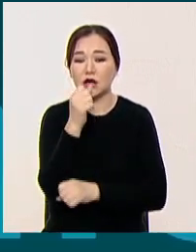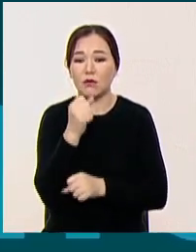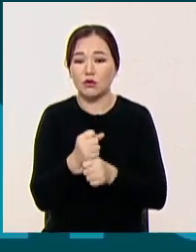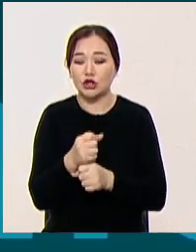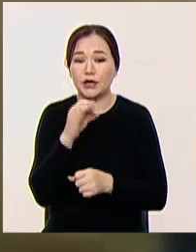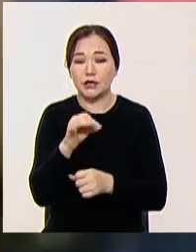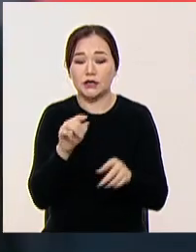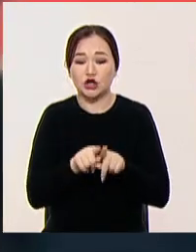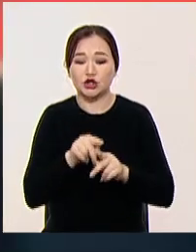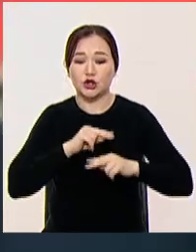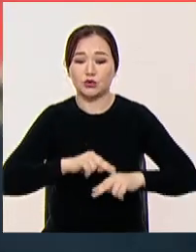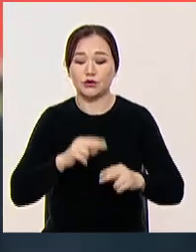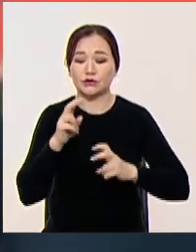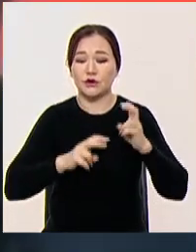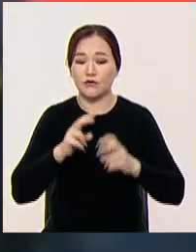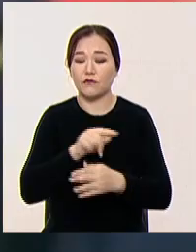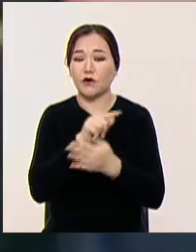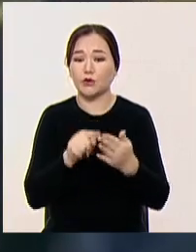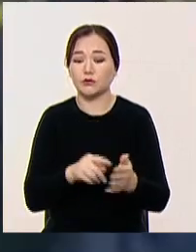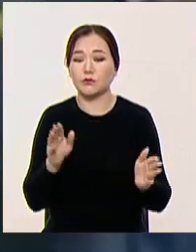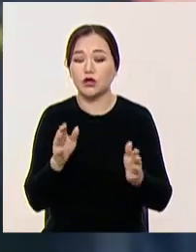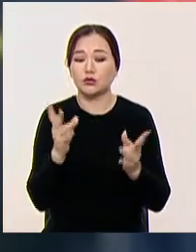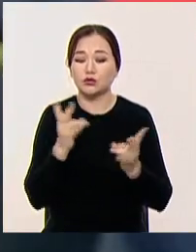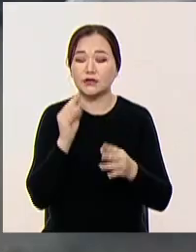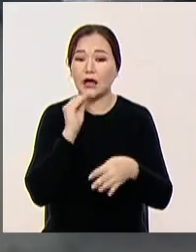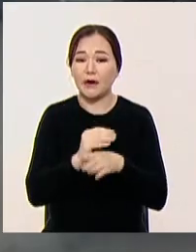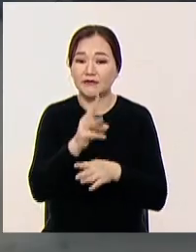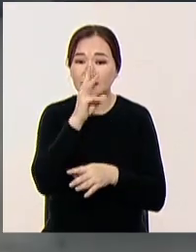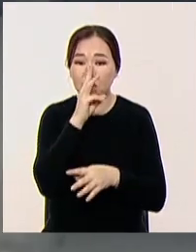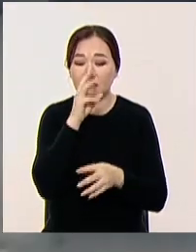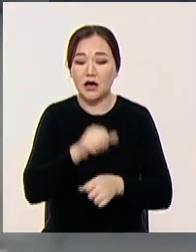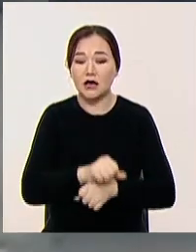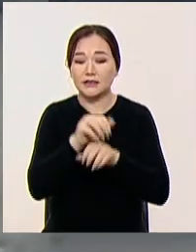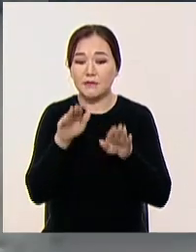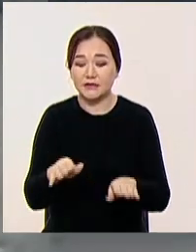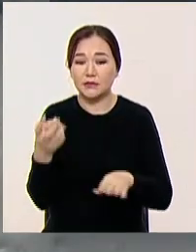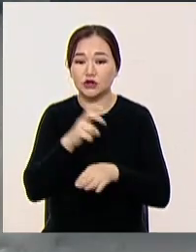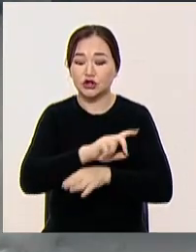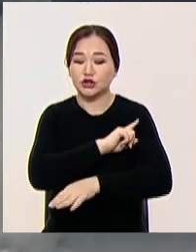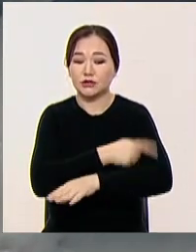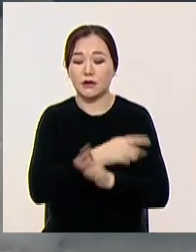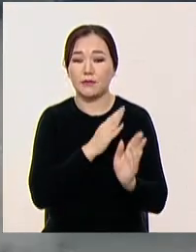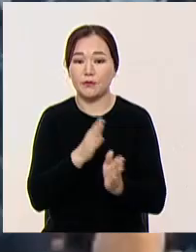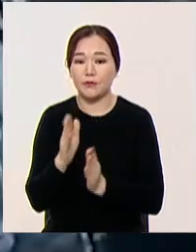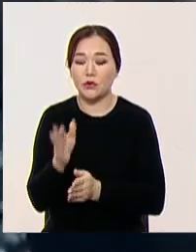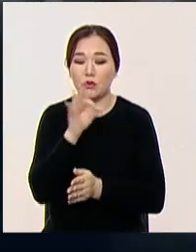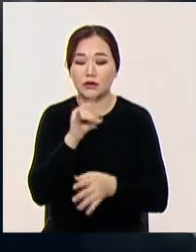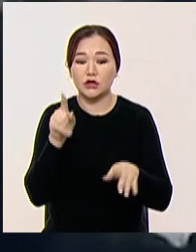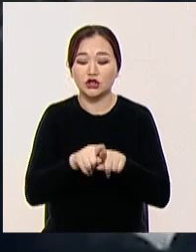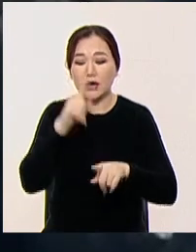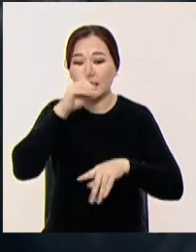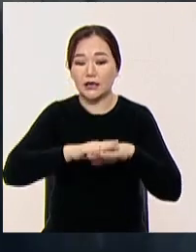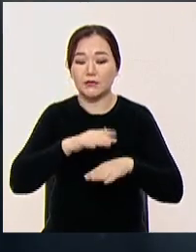Также сотрудники завода подняли вопрос повышения заработных плат. На место акции протеста прибыли силы правопорядка, а также аким